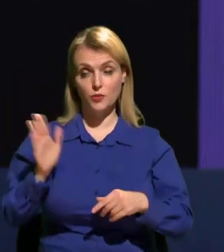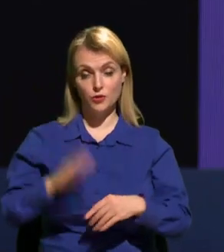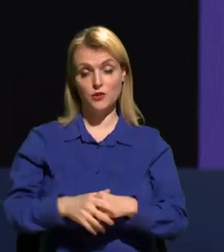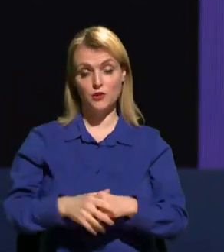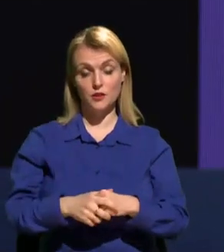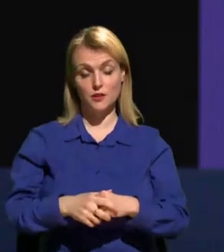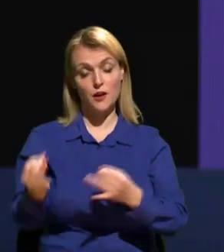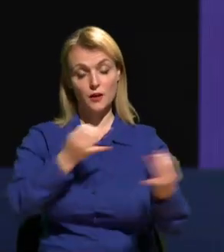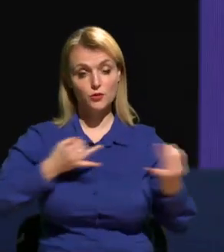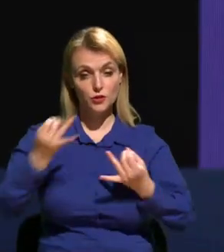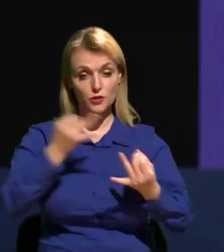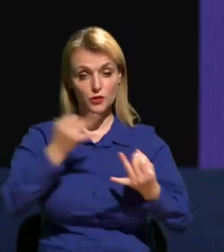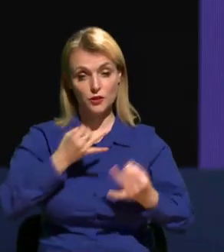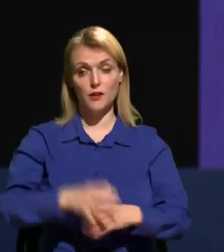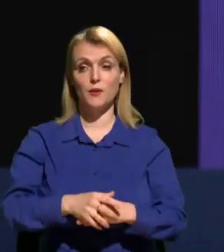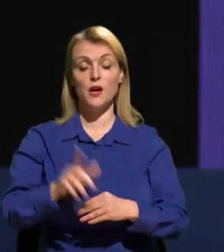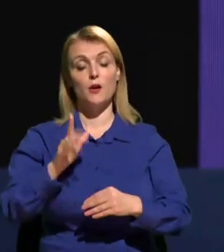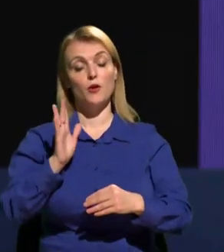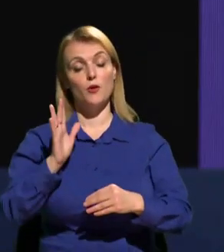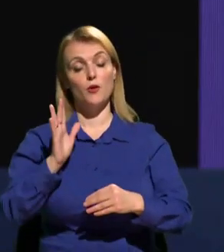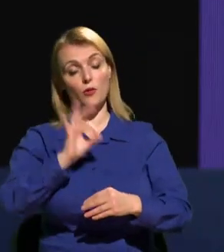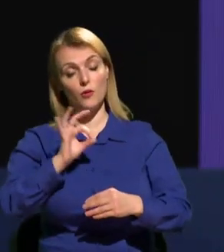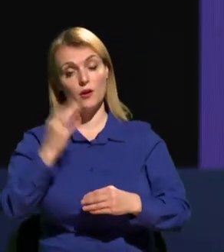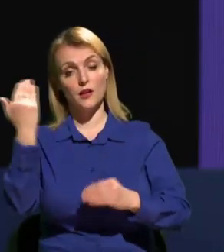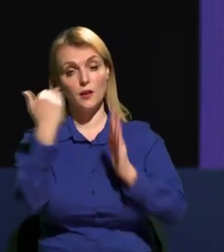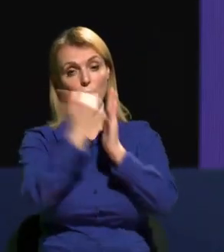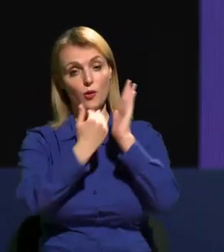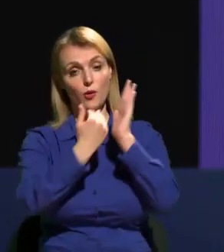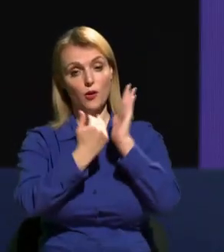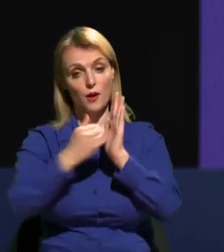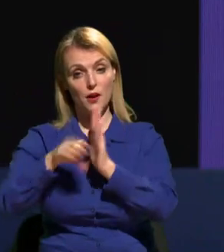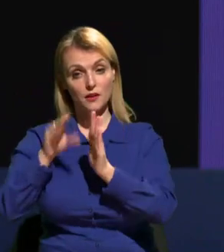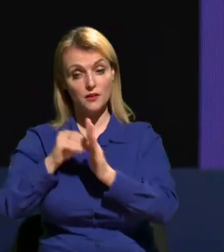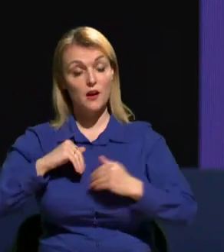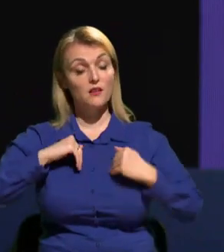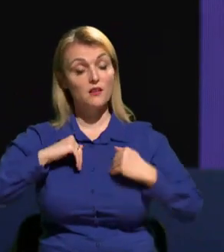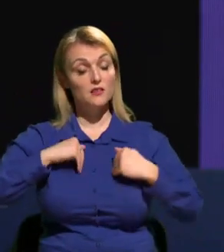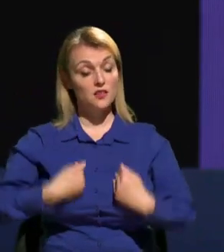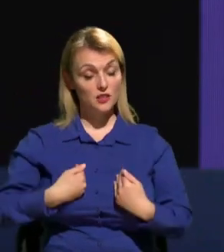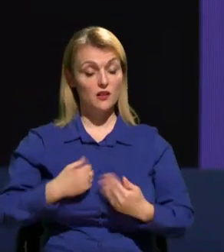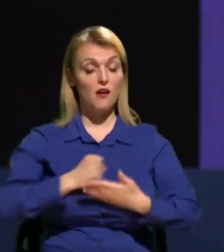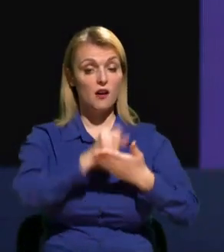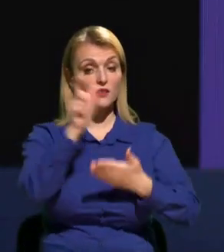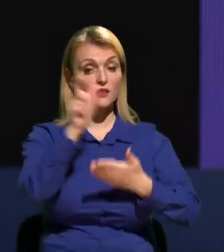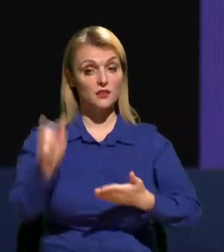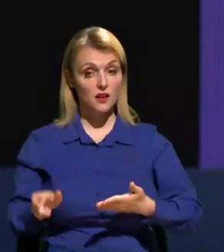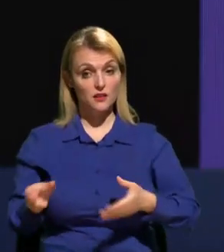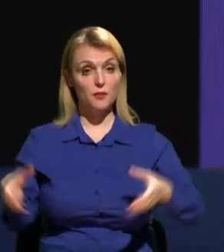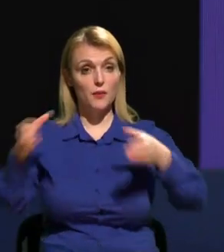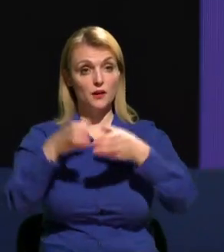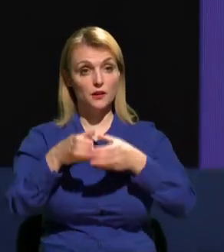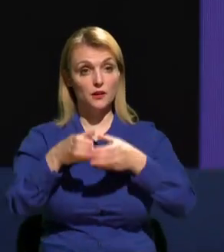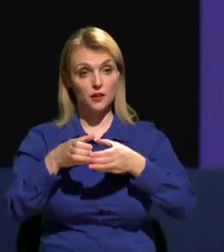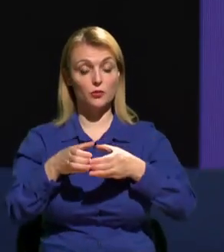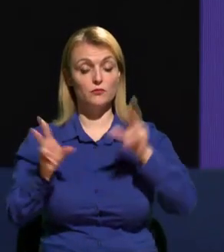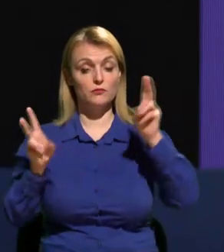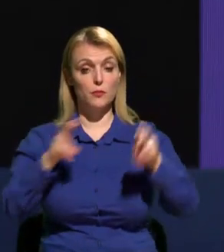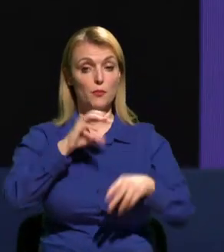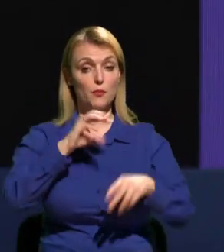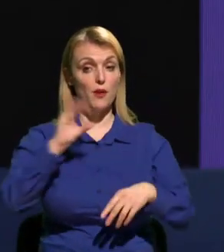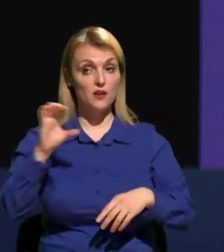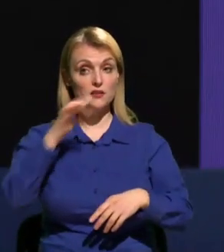a confrunta platformele lor electorale. Din păcate, candidata PAS, Maia Sandu, ne-a trimis că nu vine la